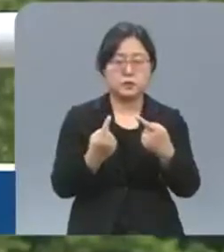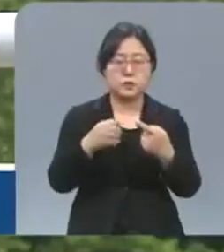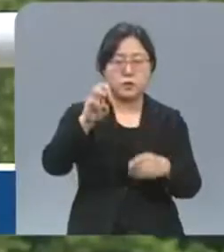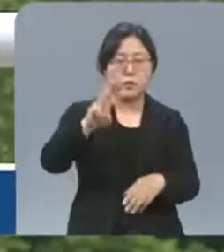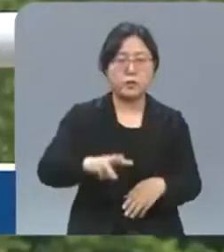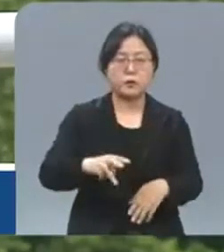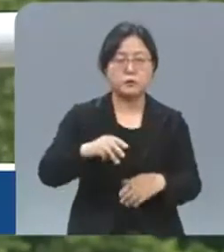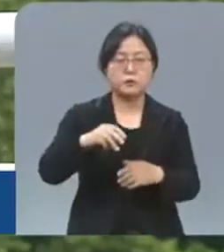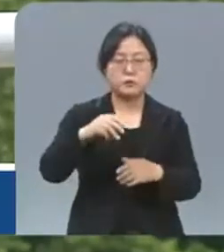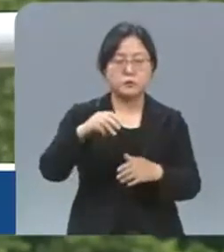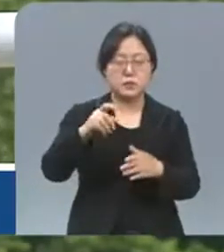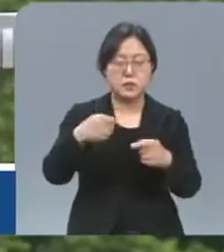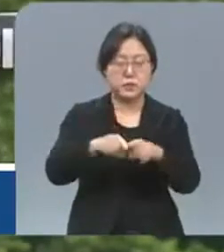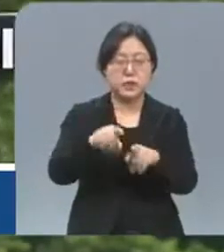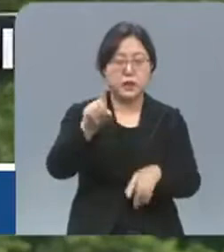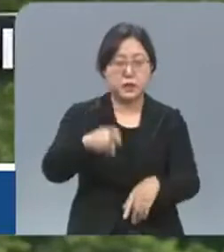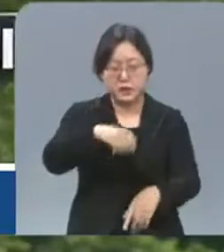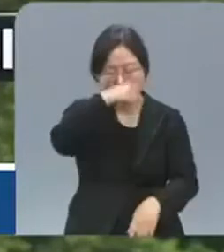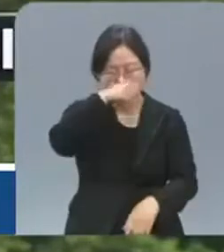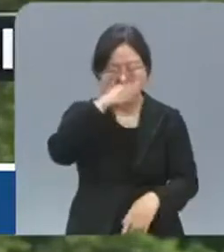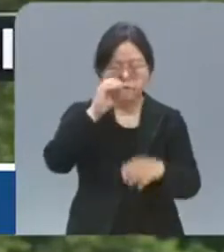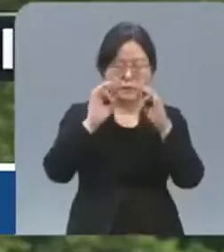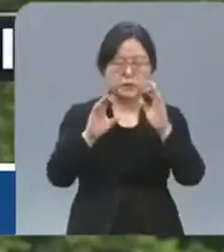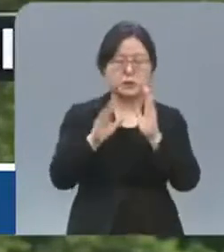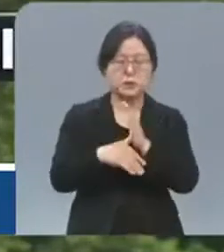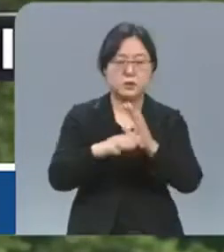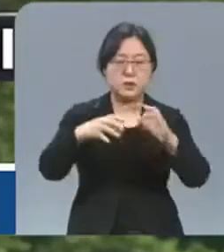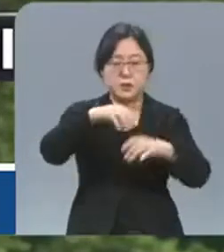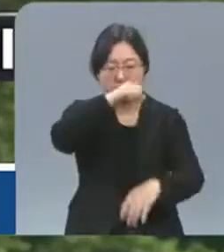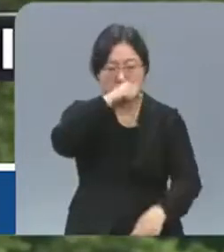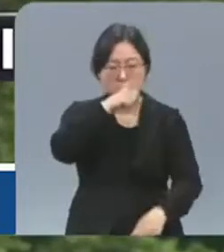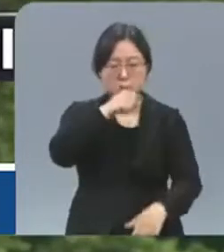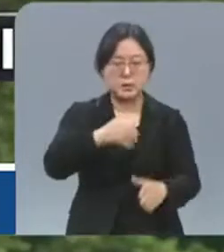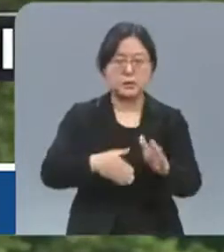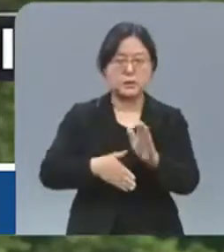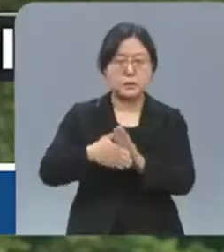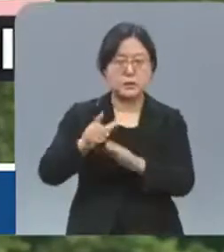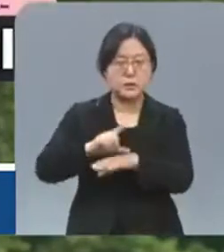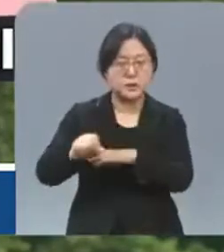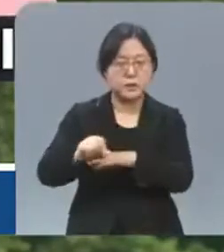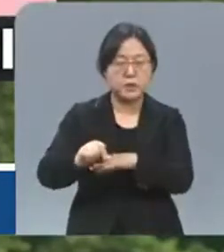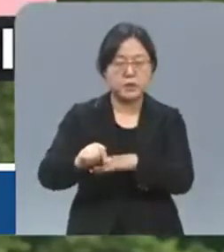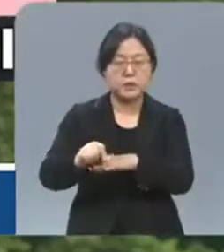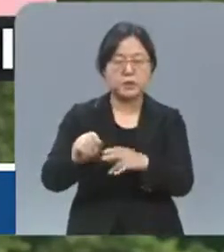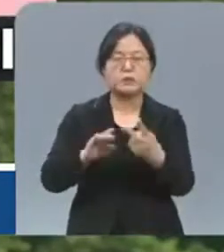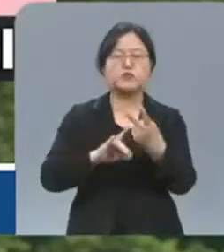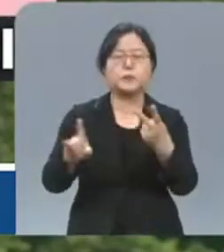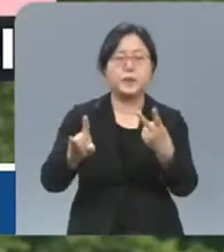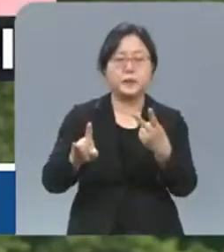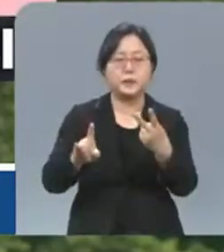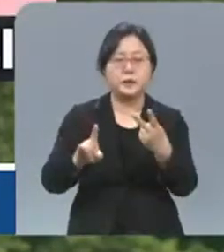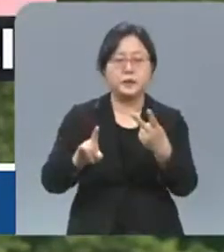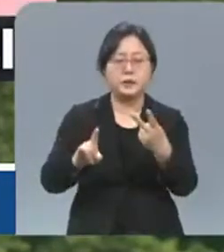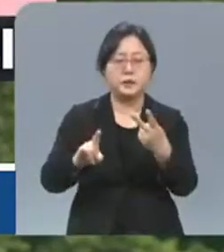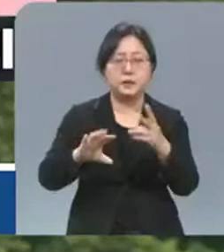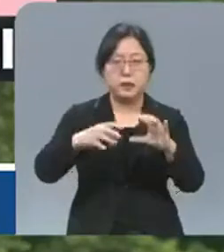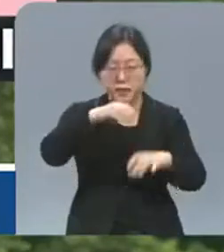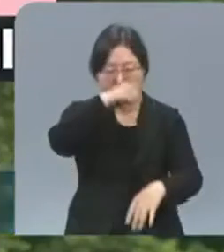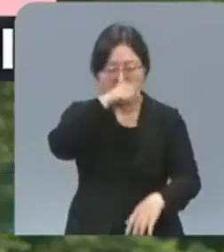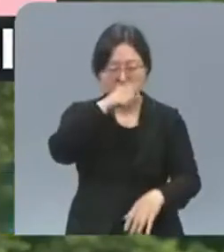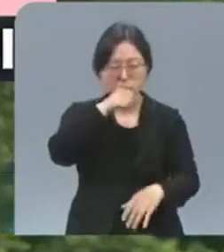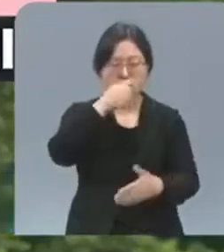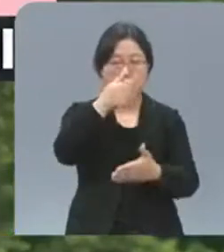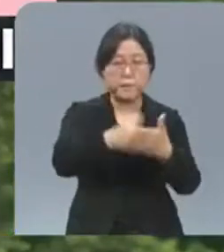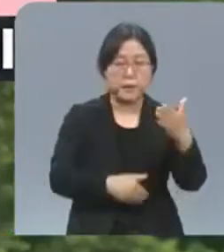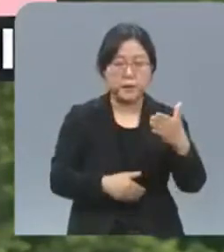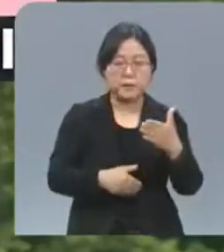광주 상생카드에 투입된 예산 구조를 보면요. 이 국비가 지자체 예산의 두 배 가까이 됩니다. 한마디로 국비가